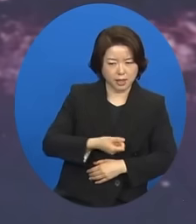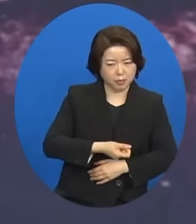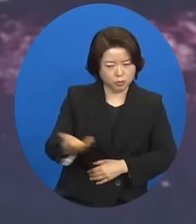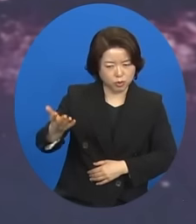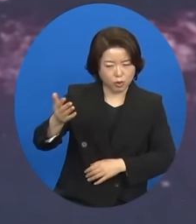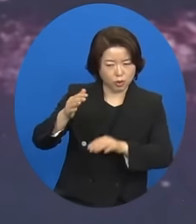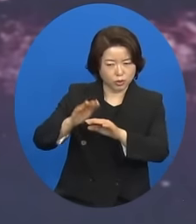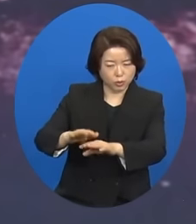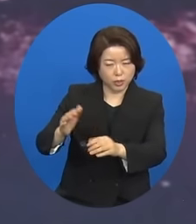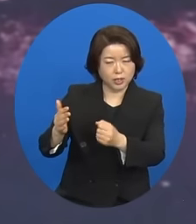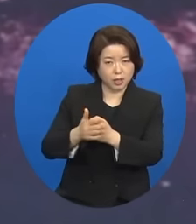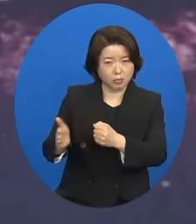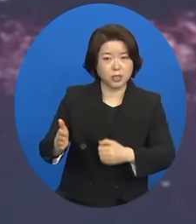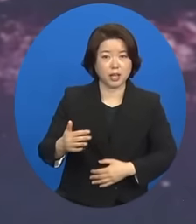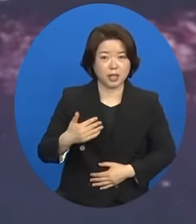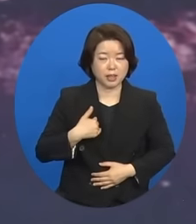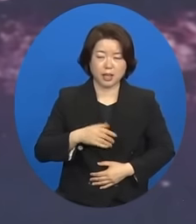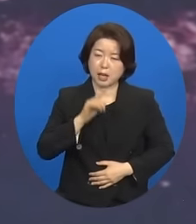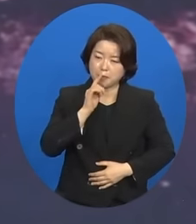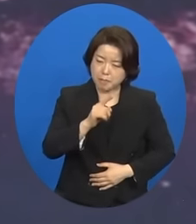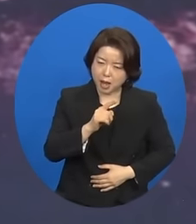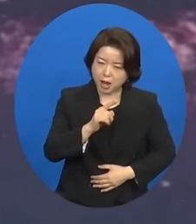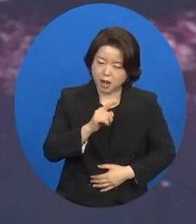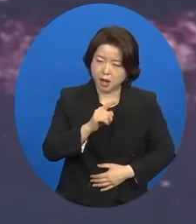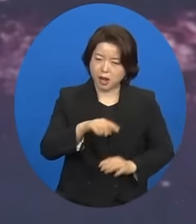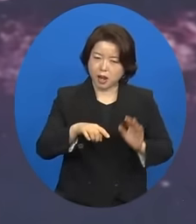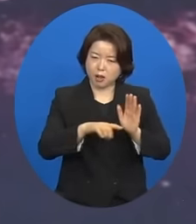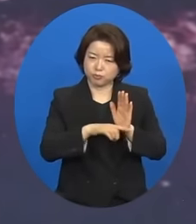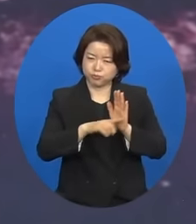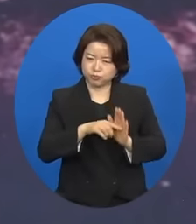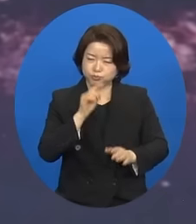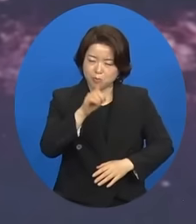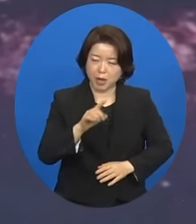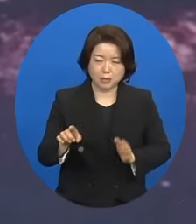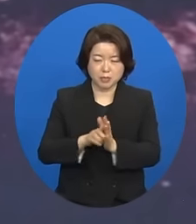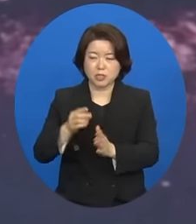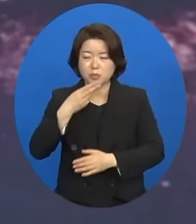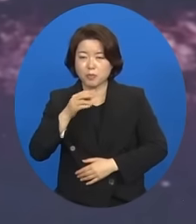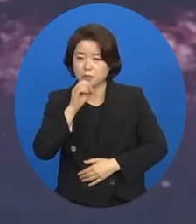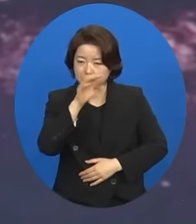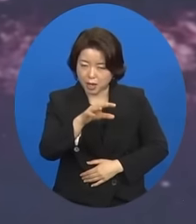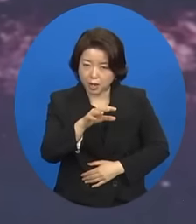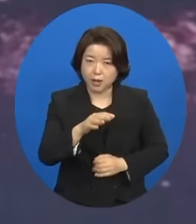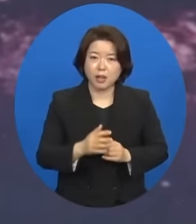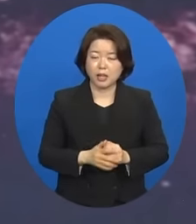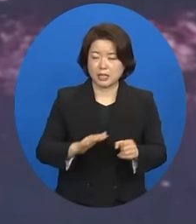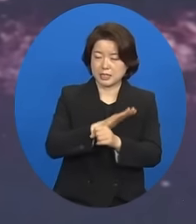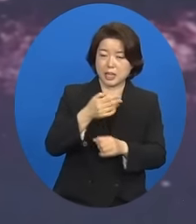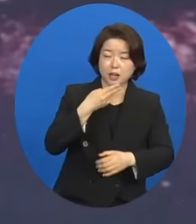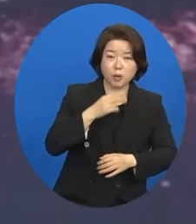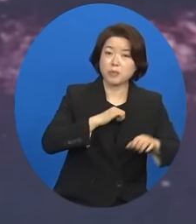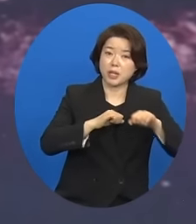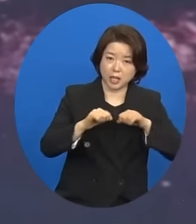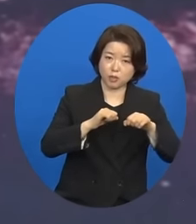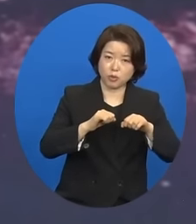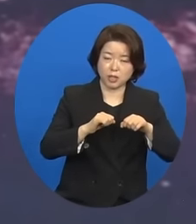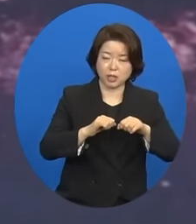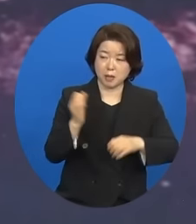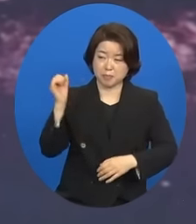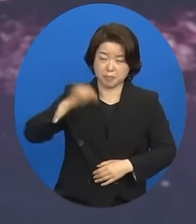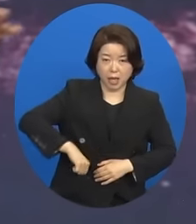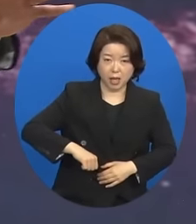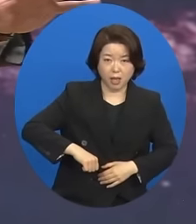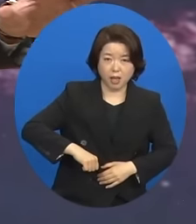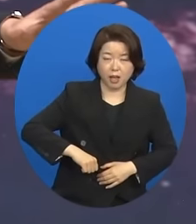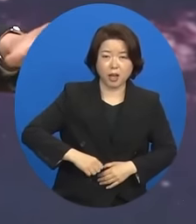때문에 우리가 어떤 말로 부정적인 말 믿음 없는 말 사랑 없는 행위 불순종